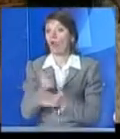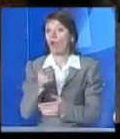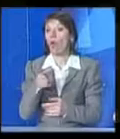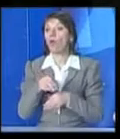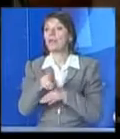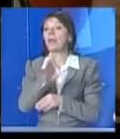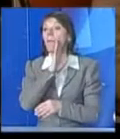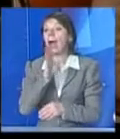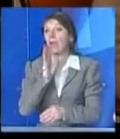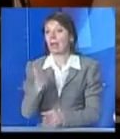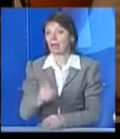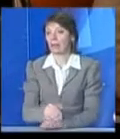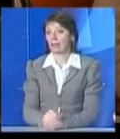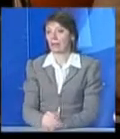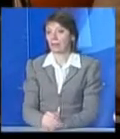мамі?